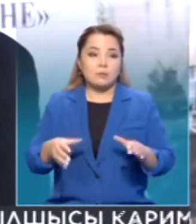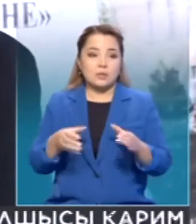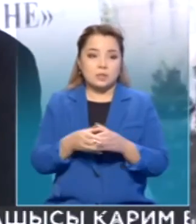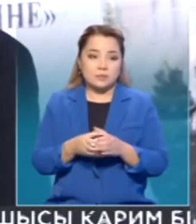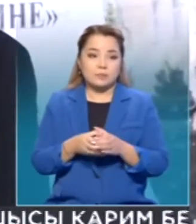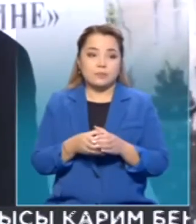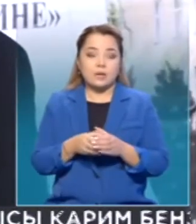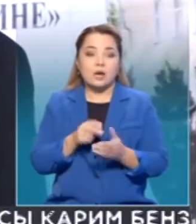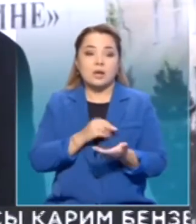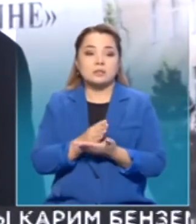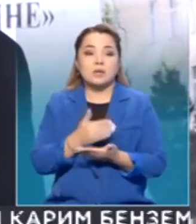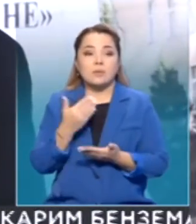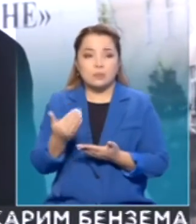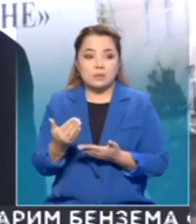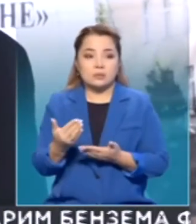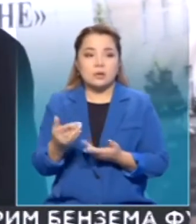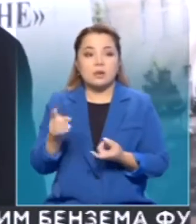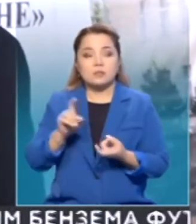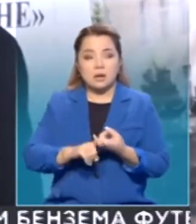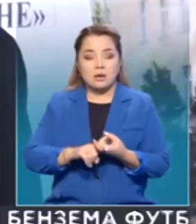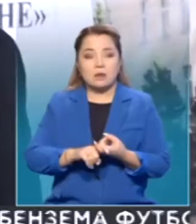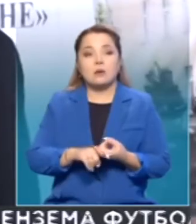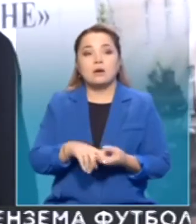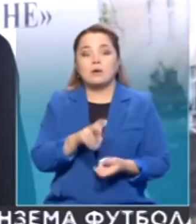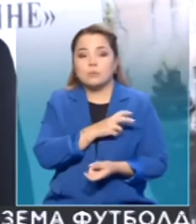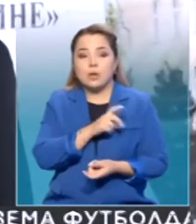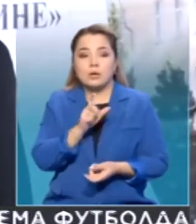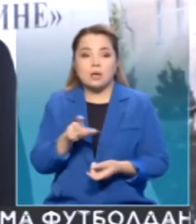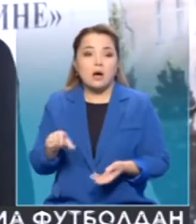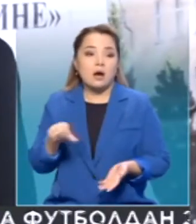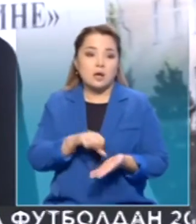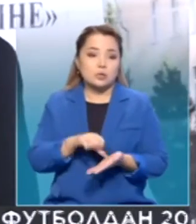тікелей қызмет етіп жатқан дәрігерлер де қатысуда.